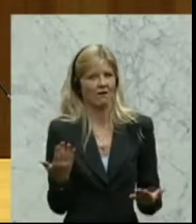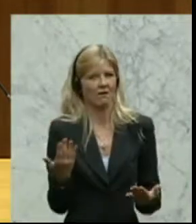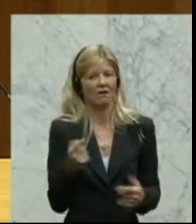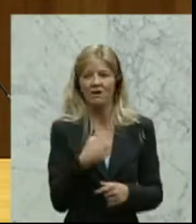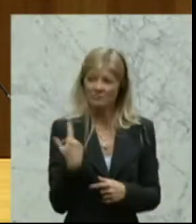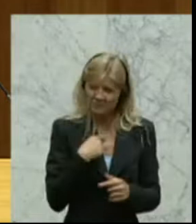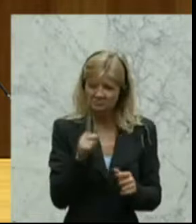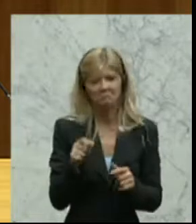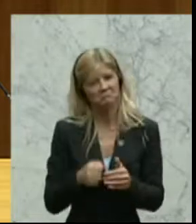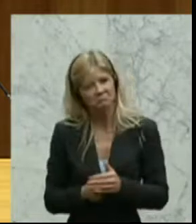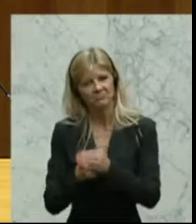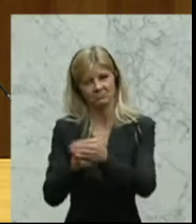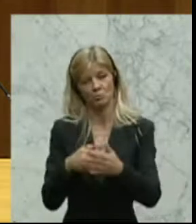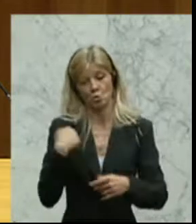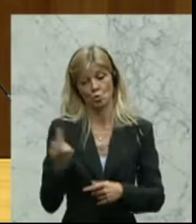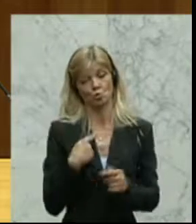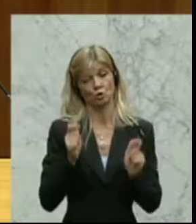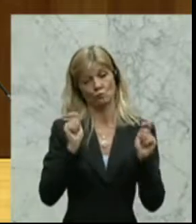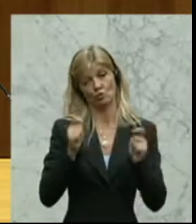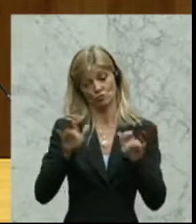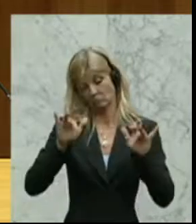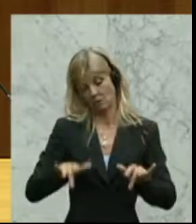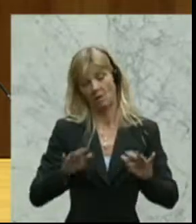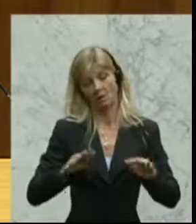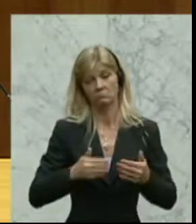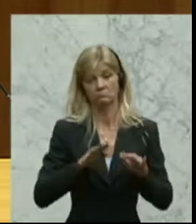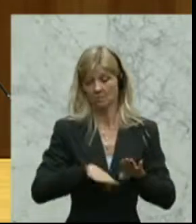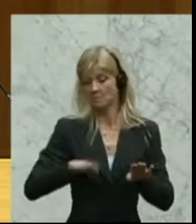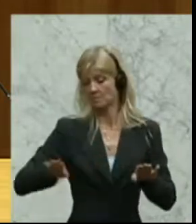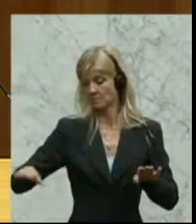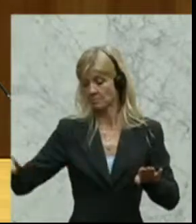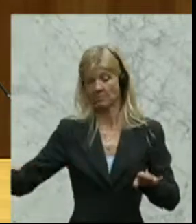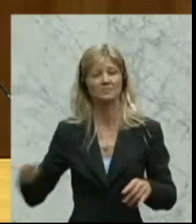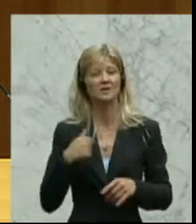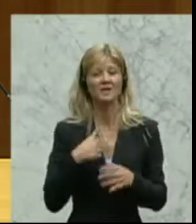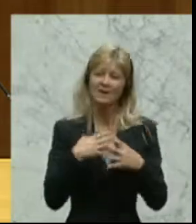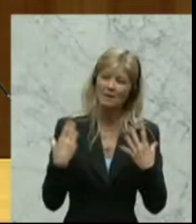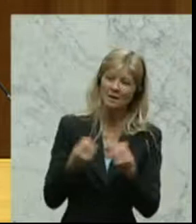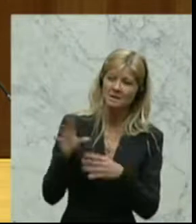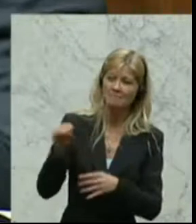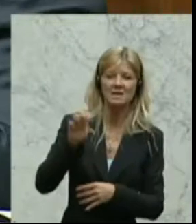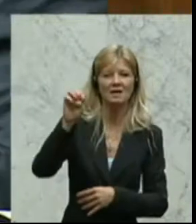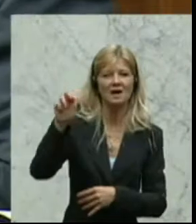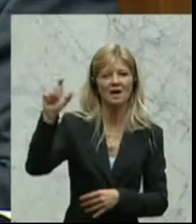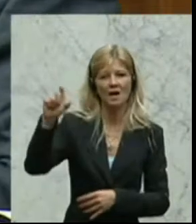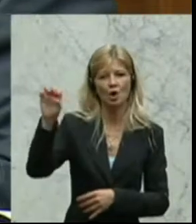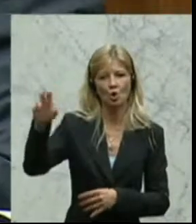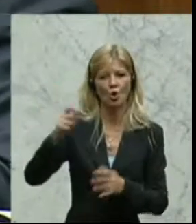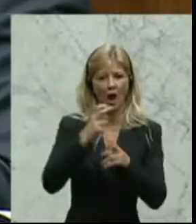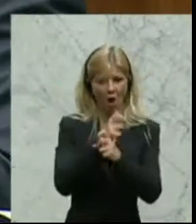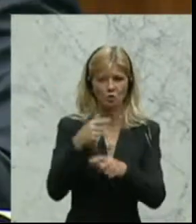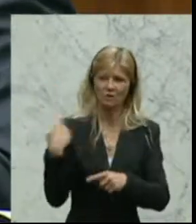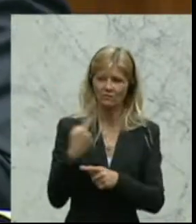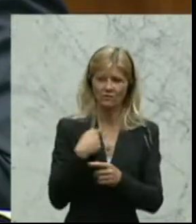dazu liegen auf dem Tisch. Wir haben gemeinsam mit Eco Austria schlüssig dargelegt, wie es gelingen kann, bereits mit dem